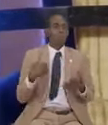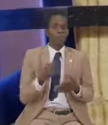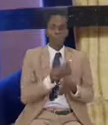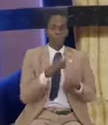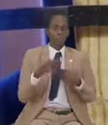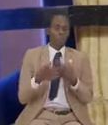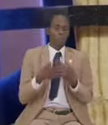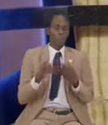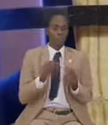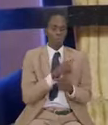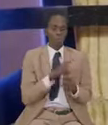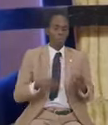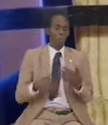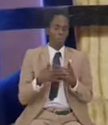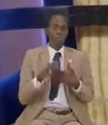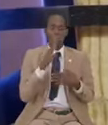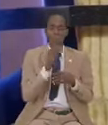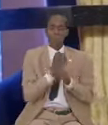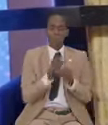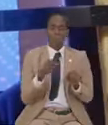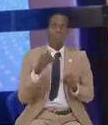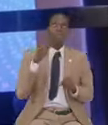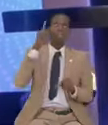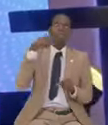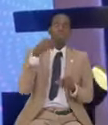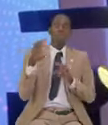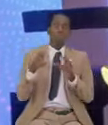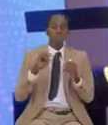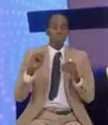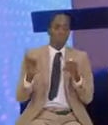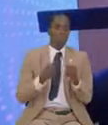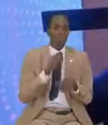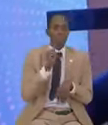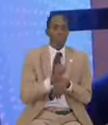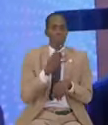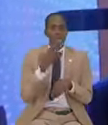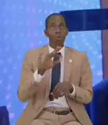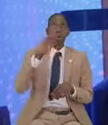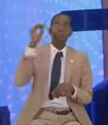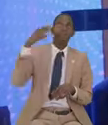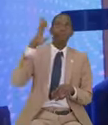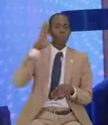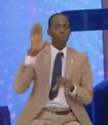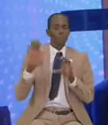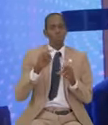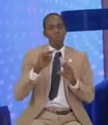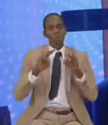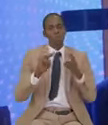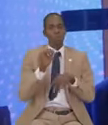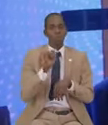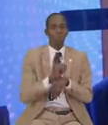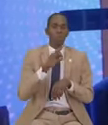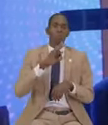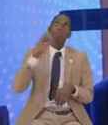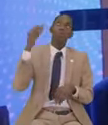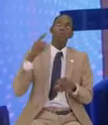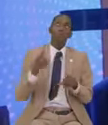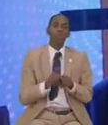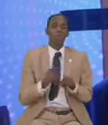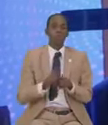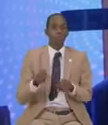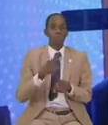sauvé nous retournons Seigneur qui a fait la première œuvre de grâce il va faire la deuxième la deuxième oeuvre de grâce